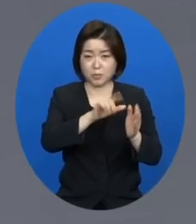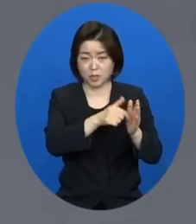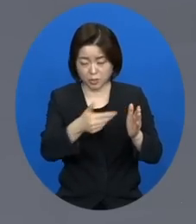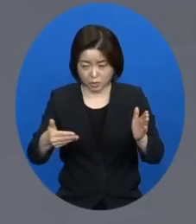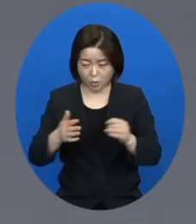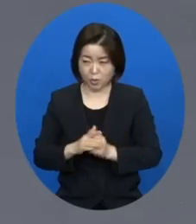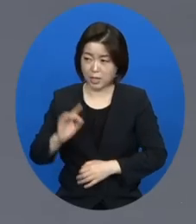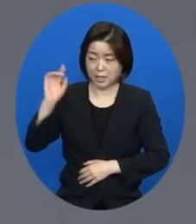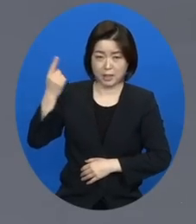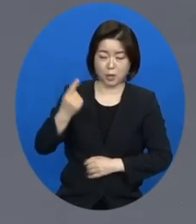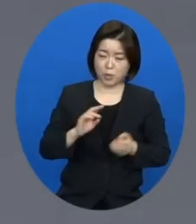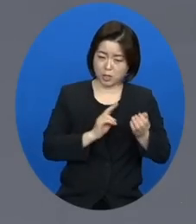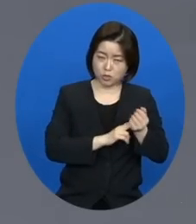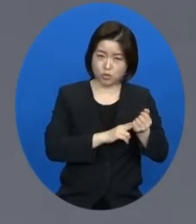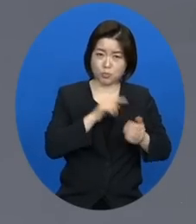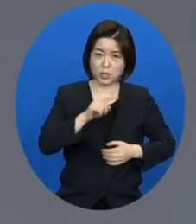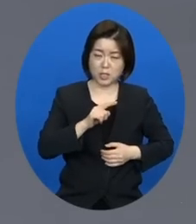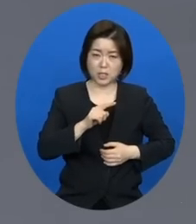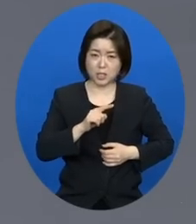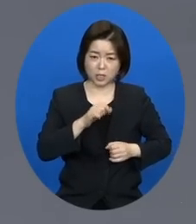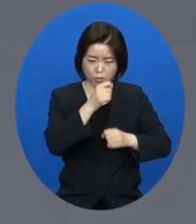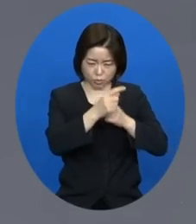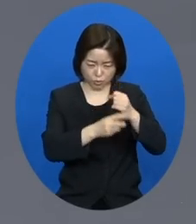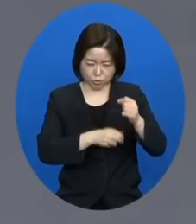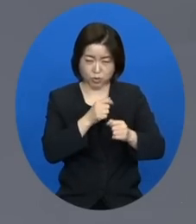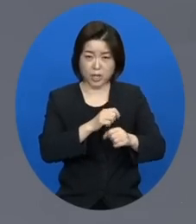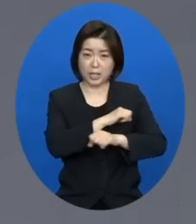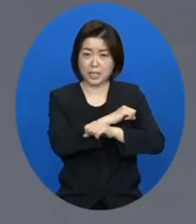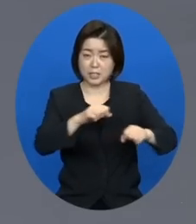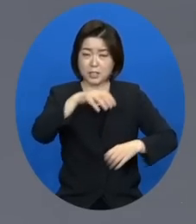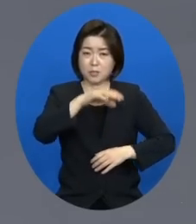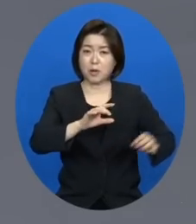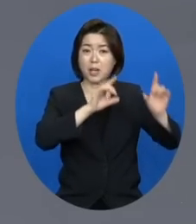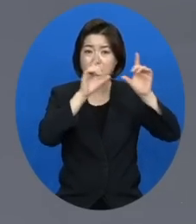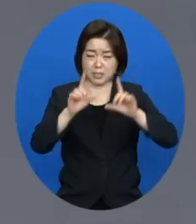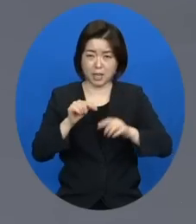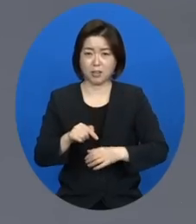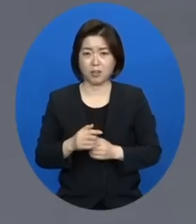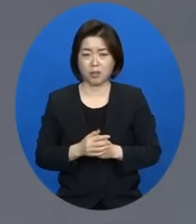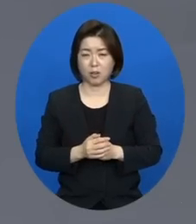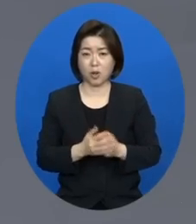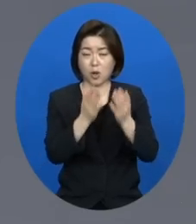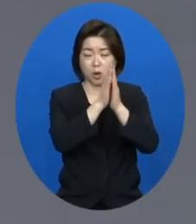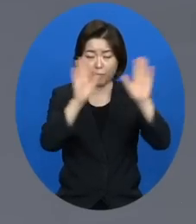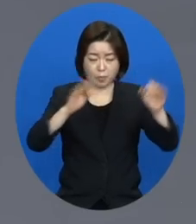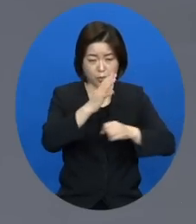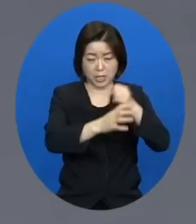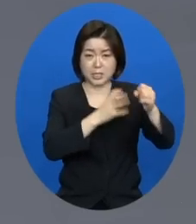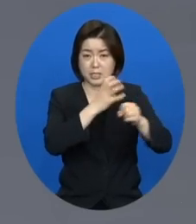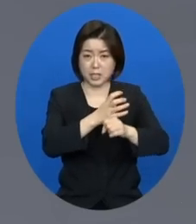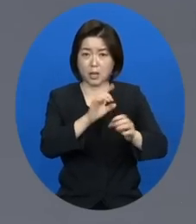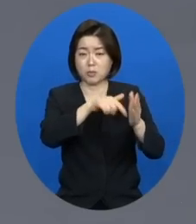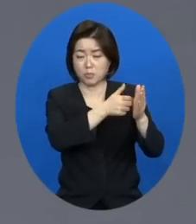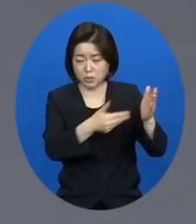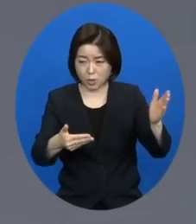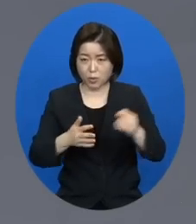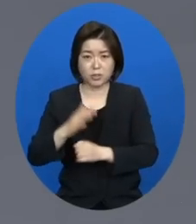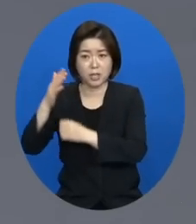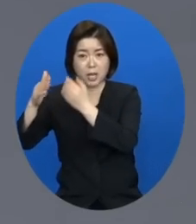다윗의 숨겨졌던 이 10여 년의 이 들판에서의 세월, 모세의 이 40년의 세월은 공통점이 있어요. 하나님은